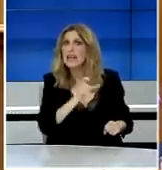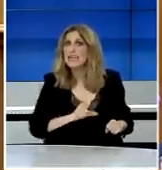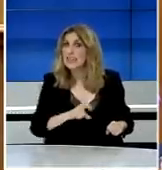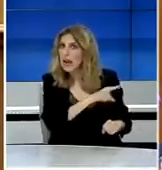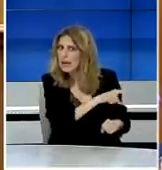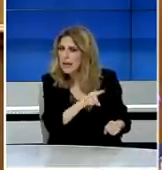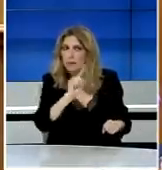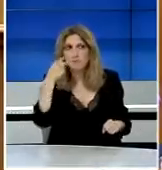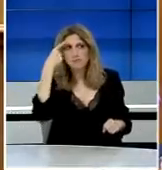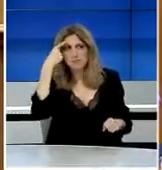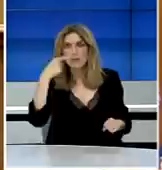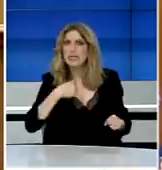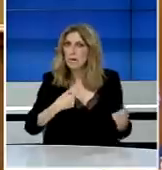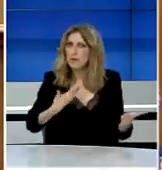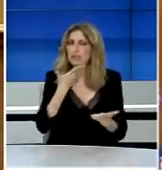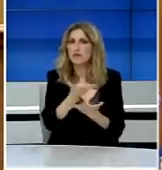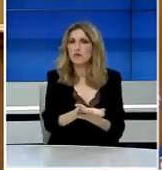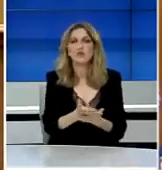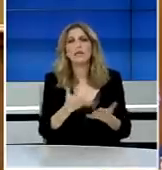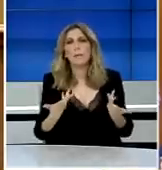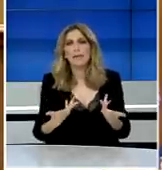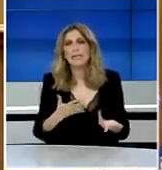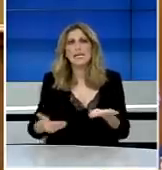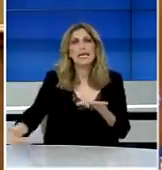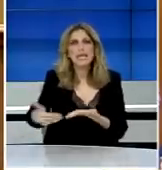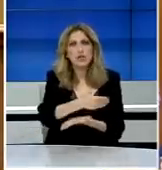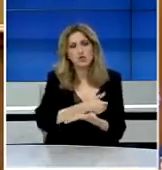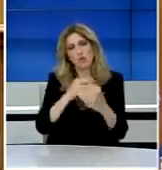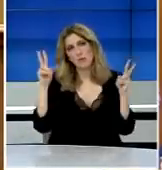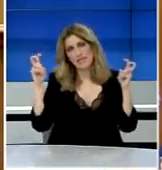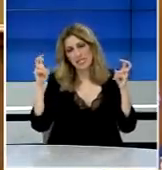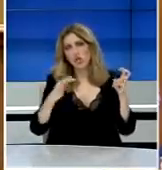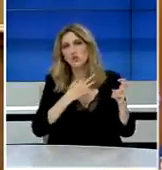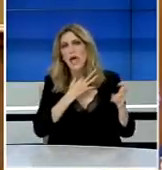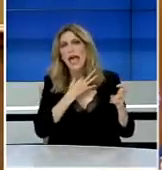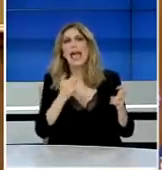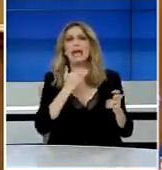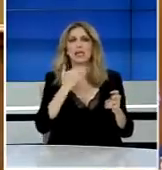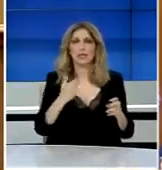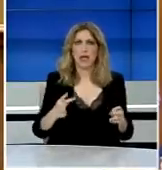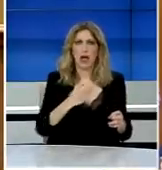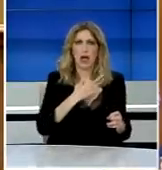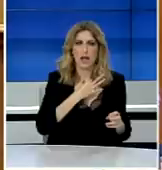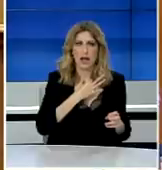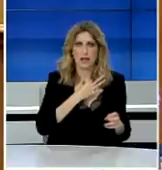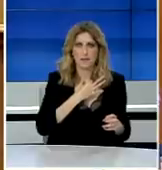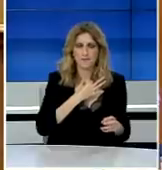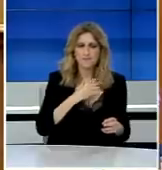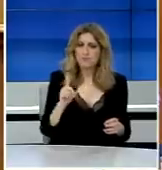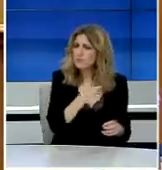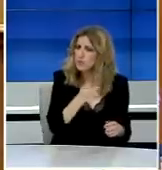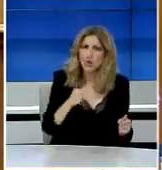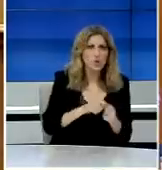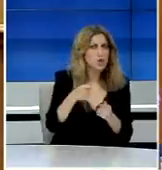Και δεν αφορά όπως το ΚΕΑ που δίναμε εμείς μόνο τα χαμηλά εισοδήματα. Με περιουσιακά στοιχεία λέμε εμείς, αφορά και τον ελεύθερο